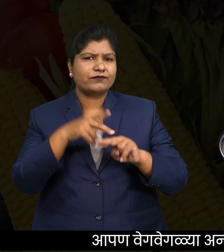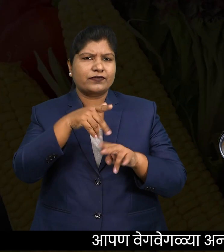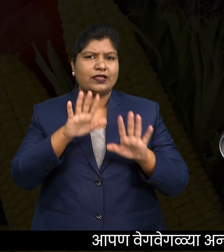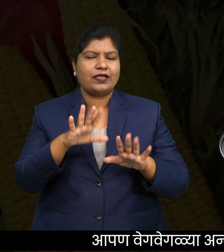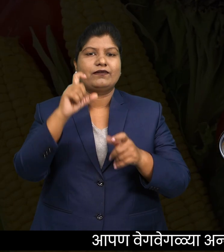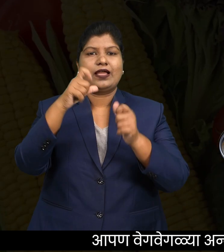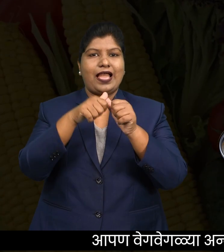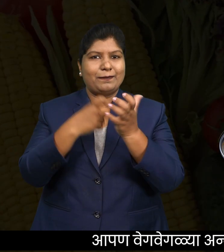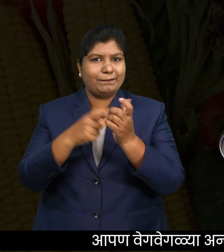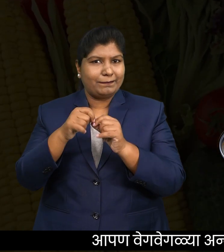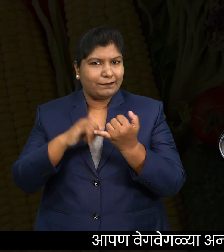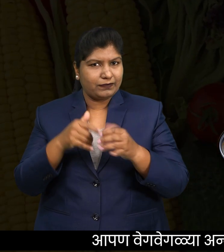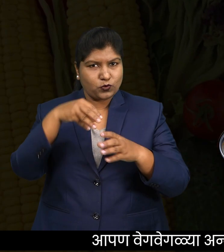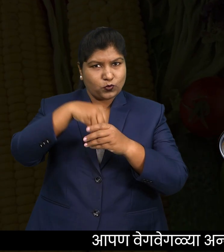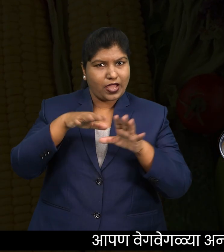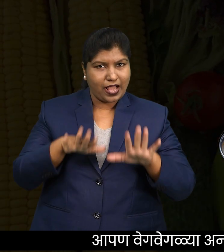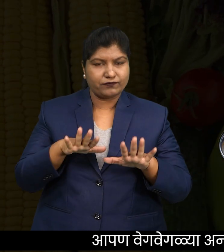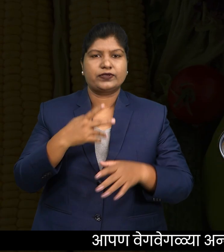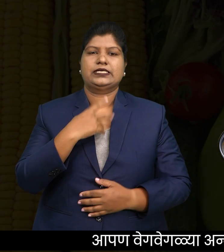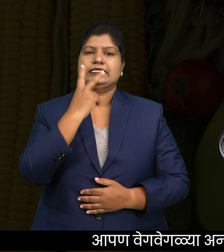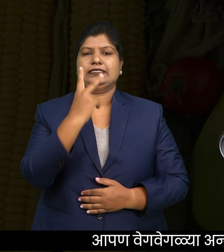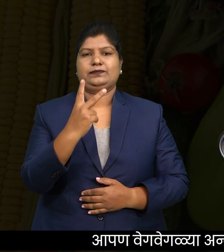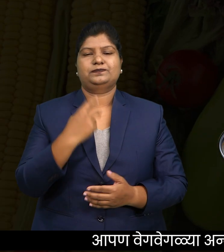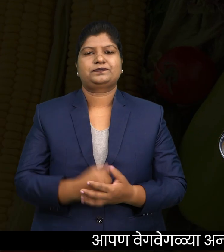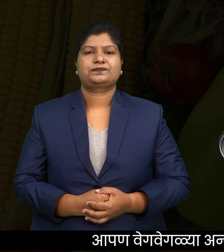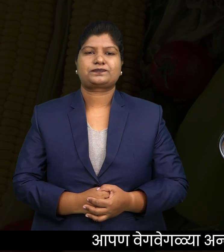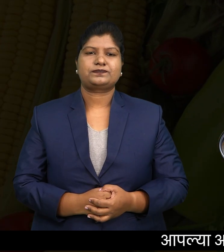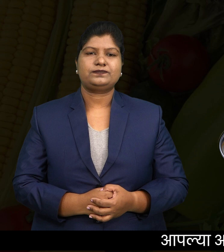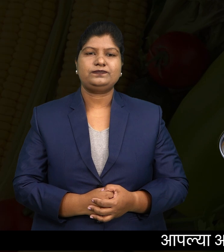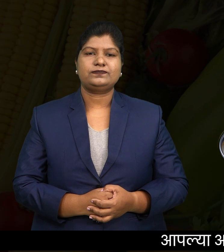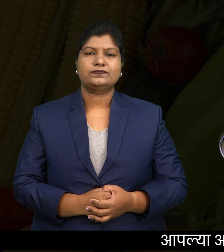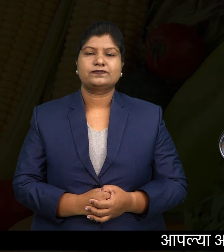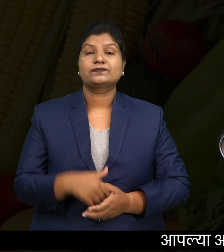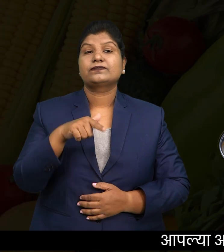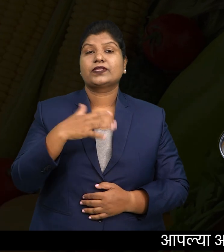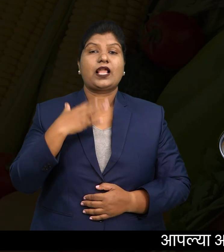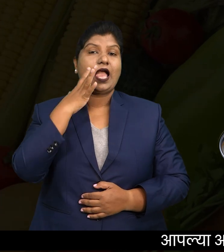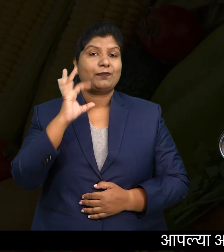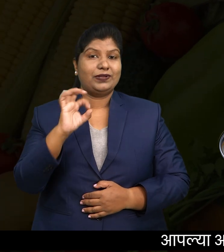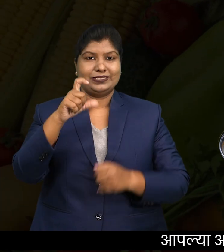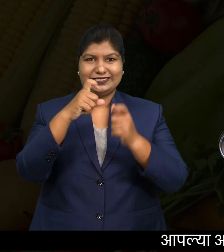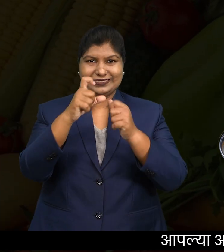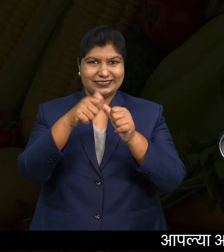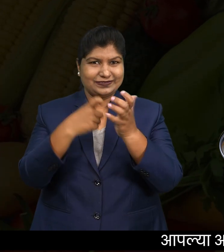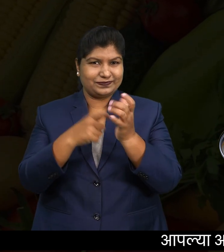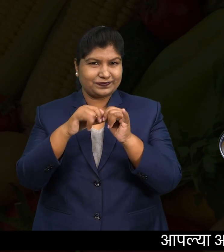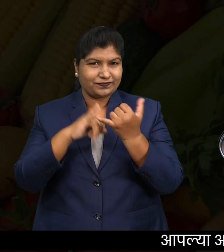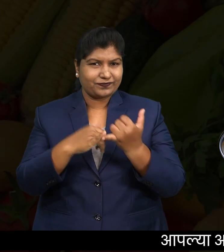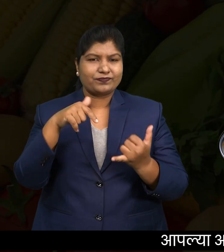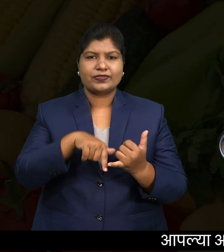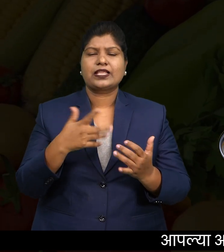अन्नपदार्थांमध्ये कर्बोदके आहेत का ते तपासूया. आपल्या अन्नात आढळणारी मुख्य